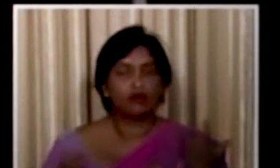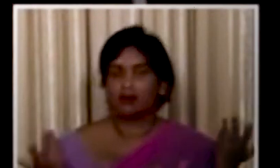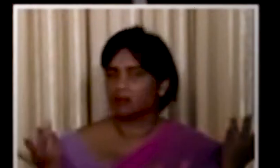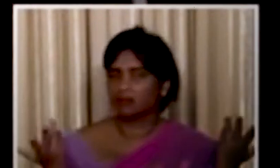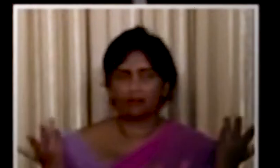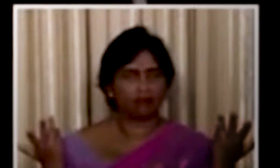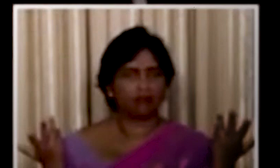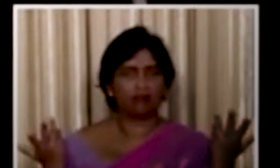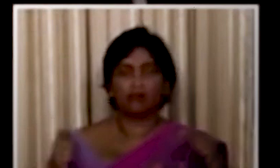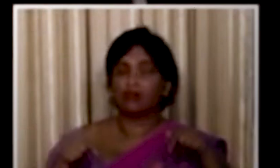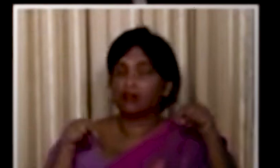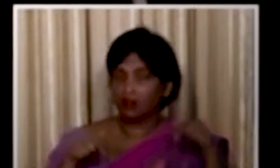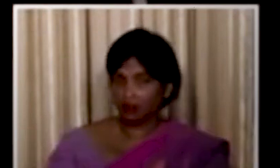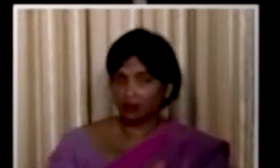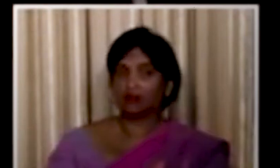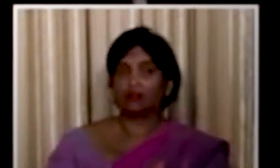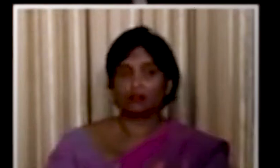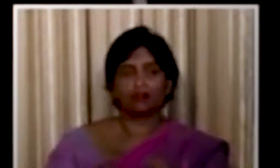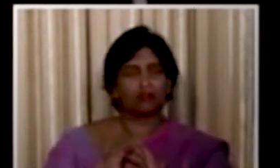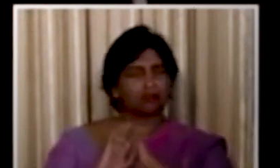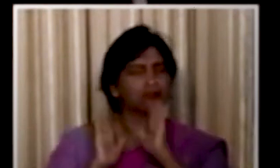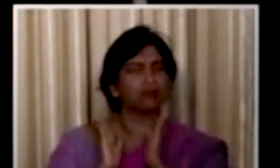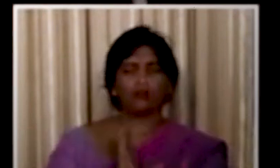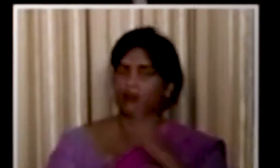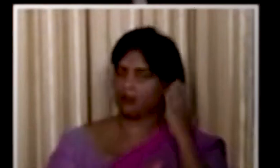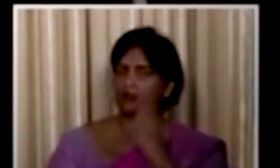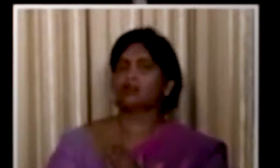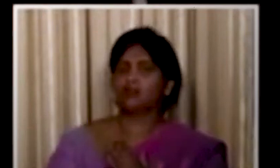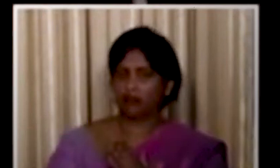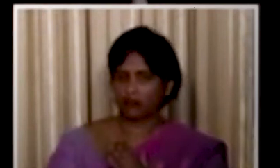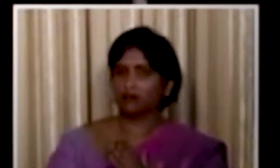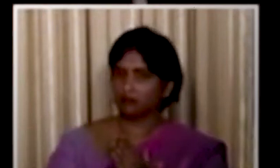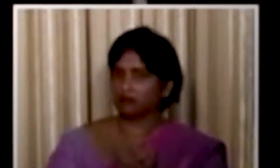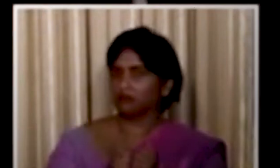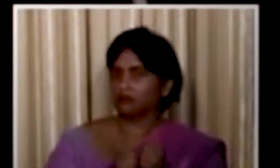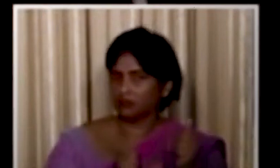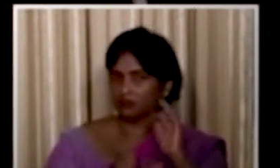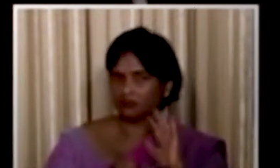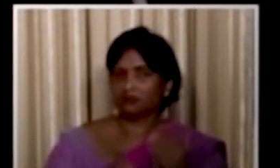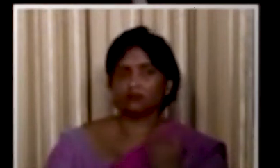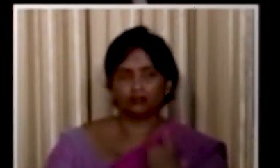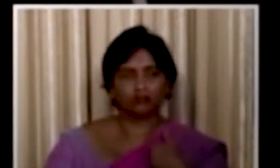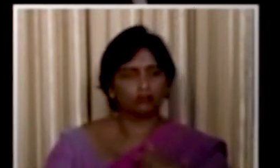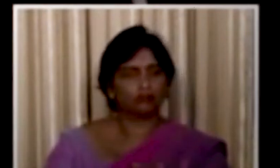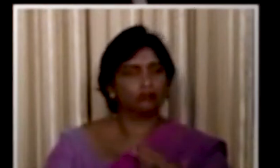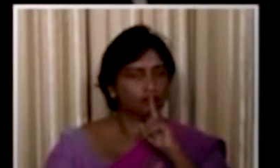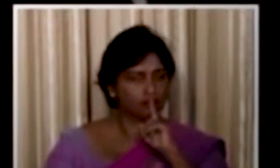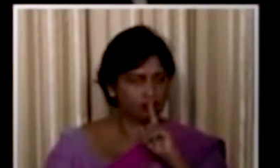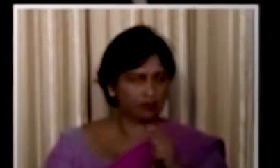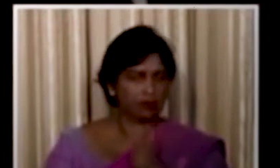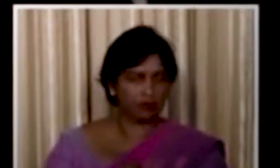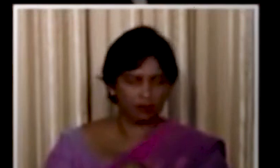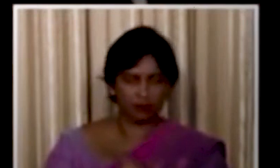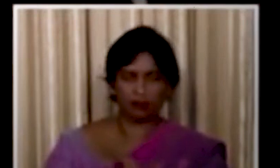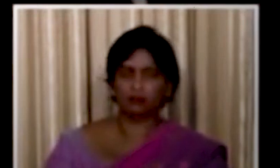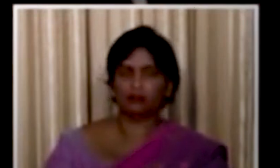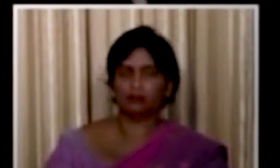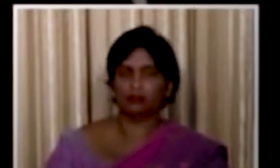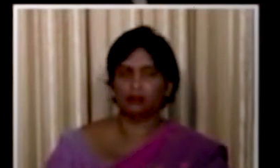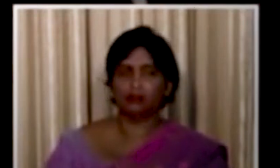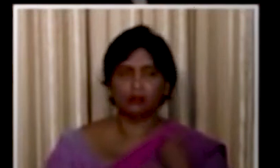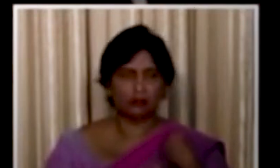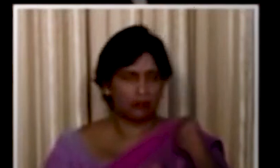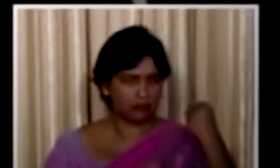உடனடியாக நிறுத்துவதற்கு நடவடிக்கை எடுக்க வேண்டும் என்பதை நான் இந்த நேரத்தில் கேட்டுக்கொள்ள விரும்புகின்றேன். அண்மையில்